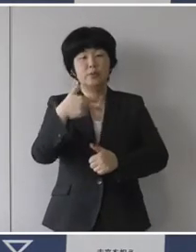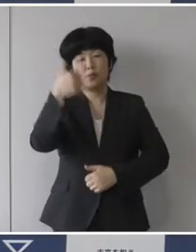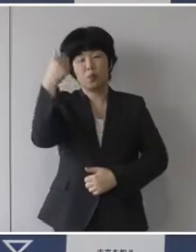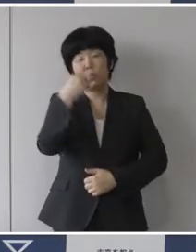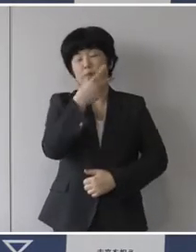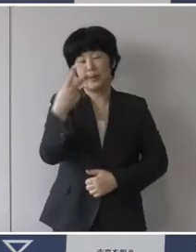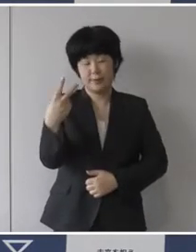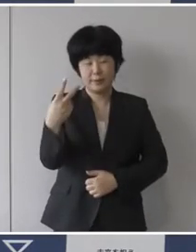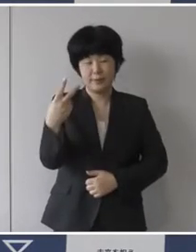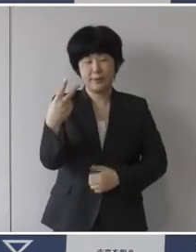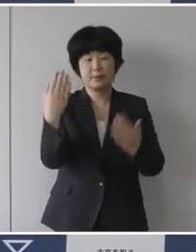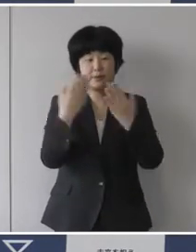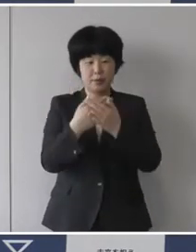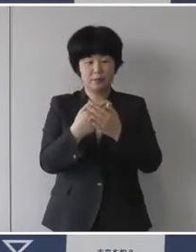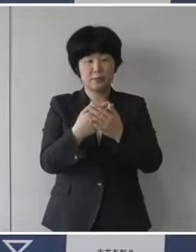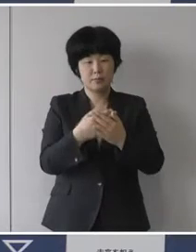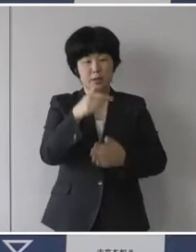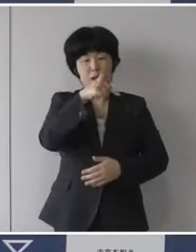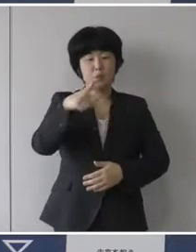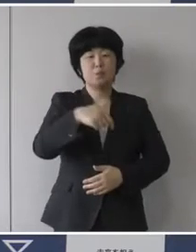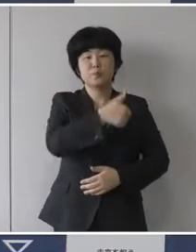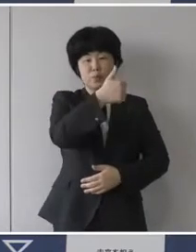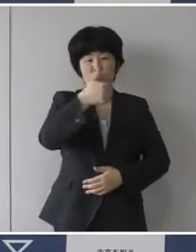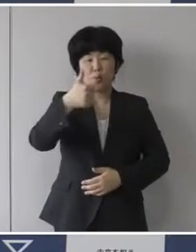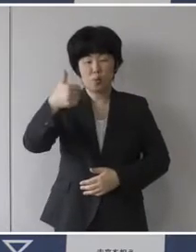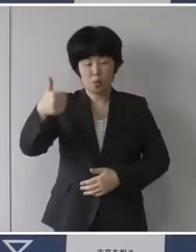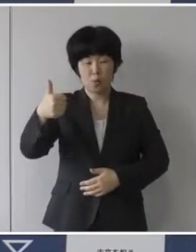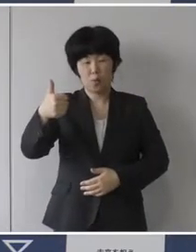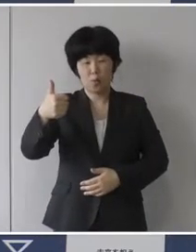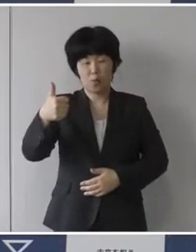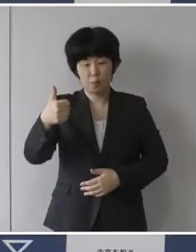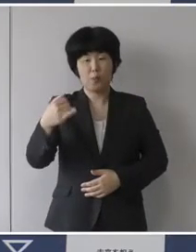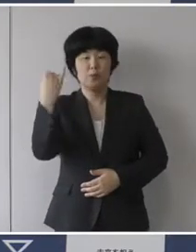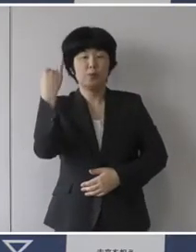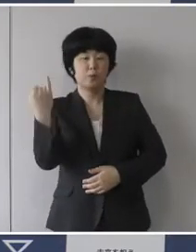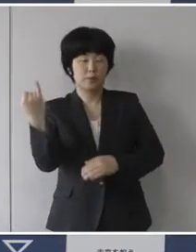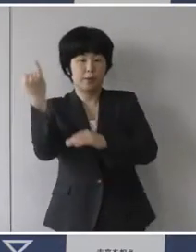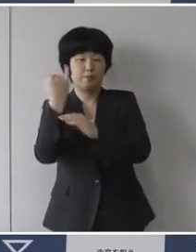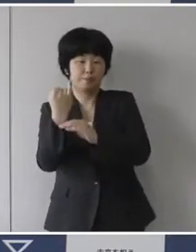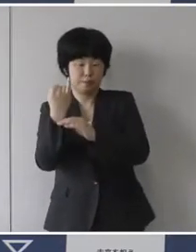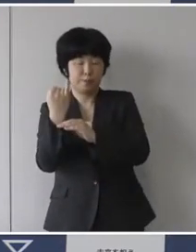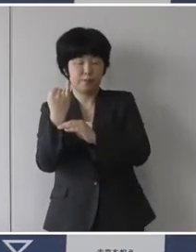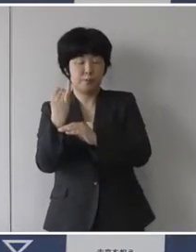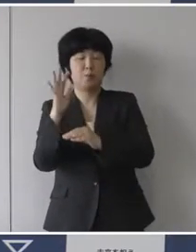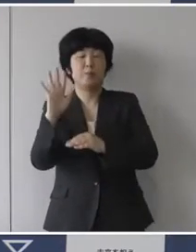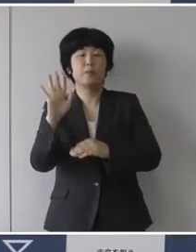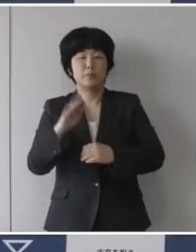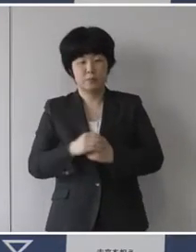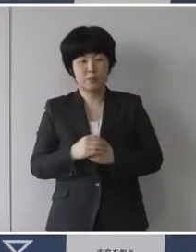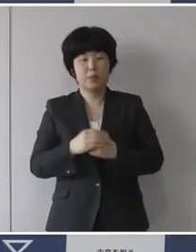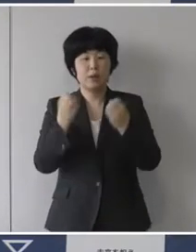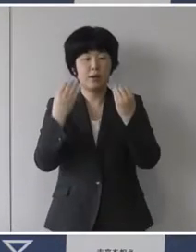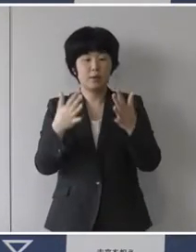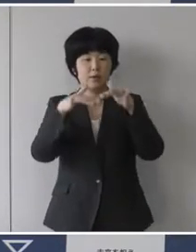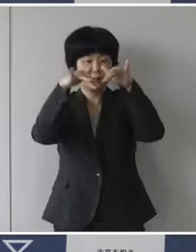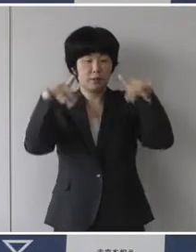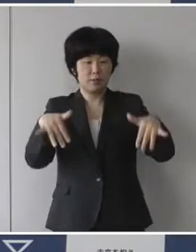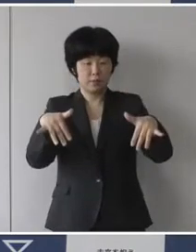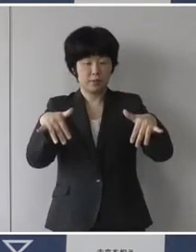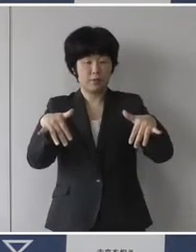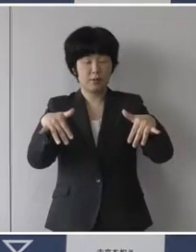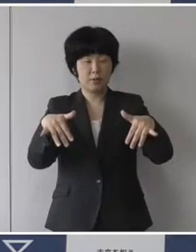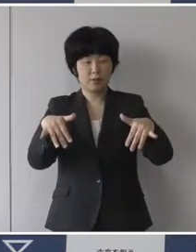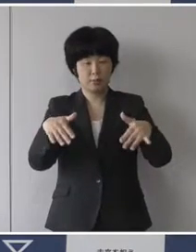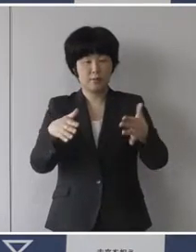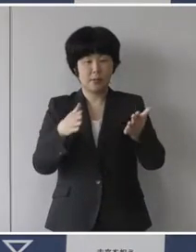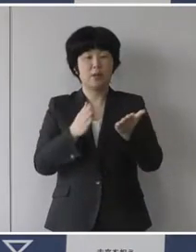まして、そして部長以下のメンバーも、新たな女性部長なんかもまた加わりまして、新体制になりました